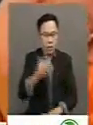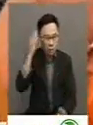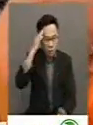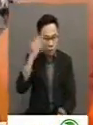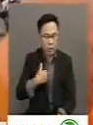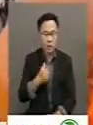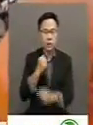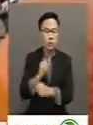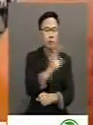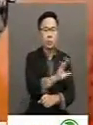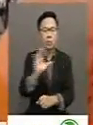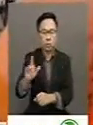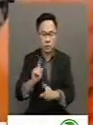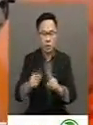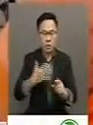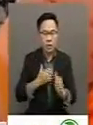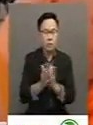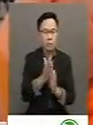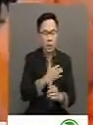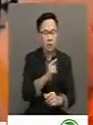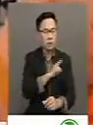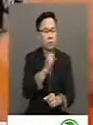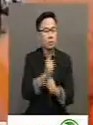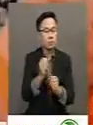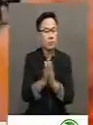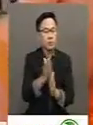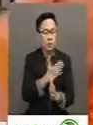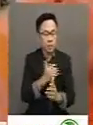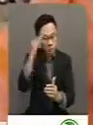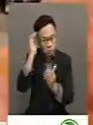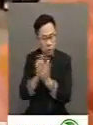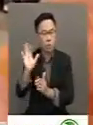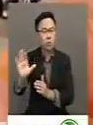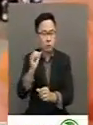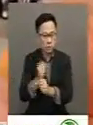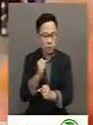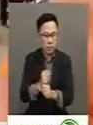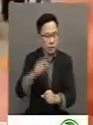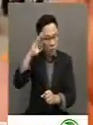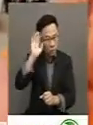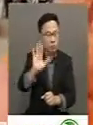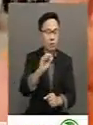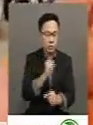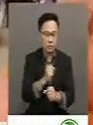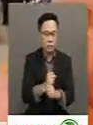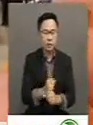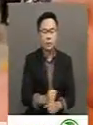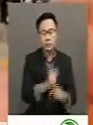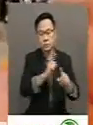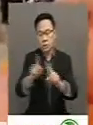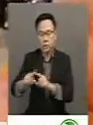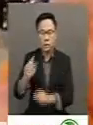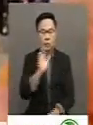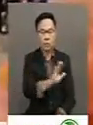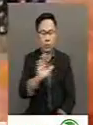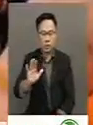ะก็ต่างคนต่างทำหน้าที่กันเนาะ ครับ พระก็ทำหน้าที่ของพระตำรวจก็ทำหน้าที่ของตำรวจทหารก็ทำหน้าที่ของทหารต่างฝ่ายต่าง